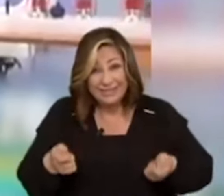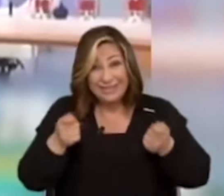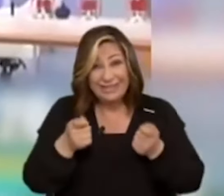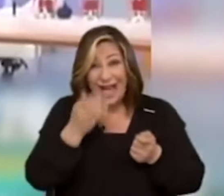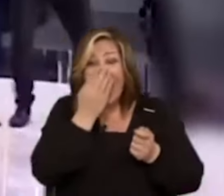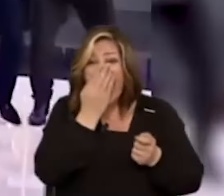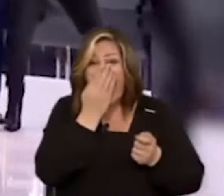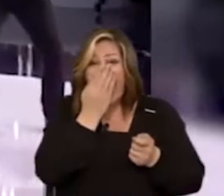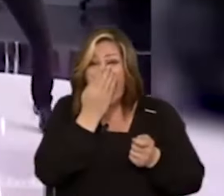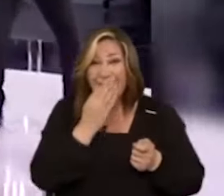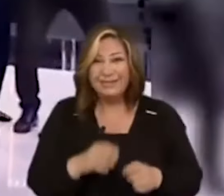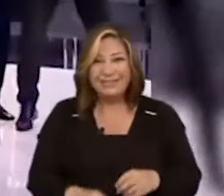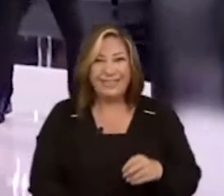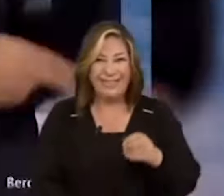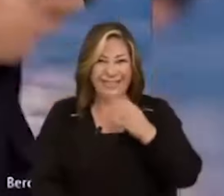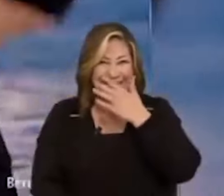Ay